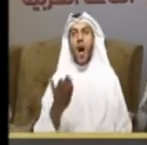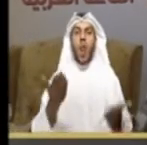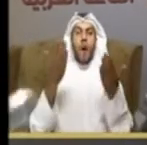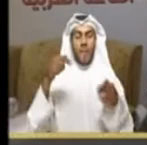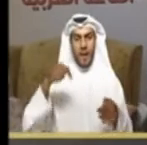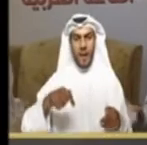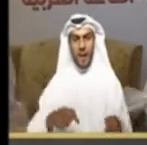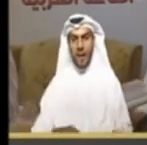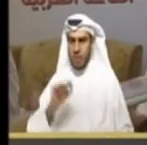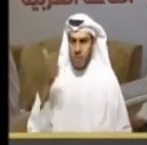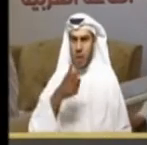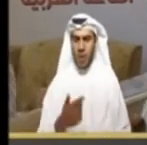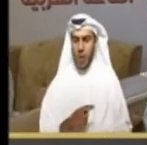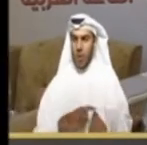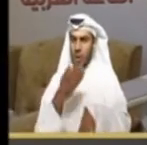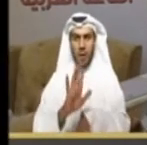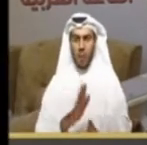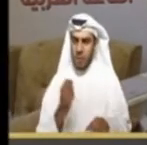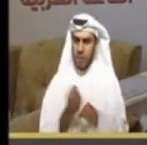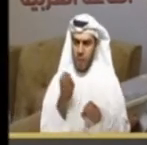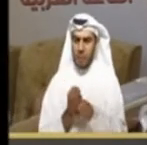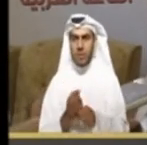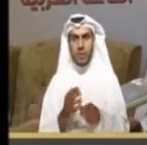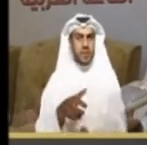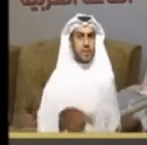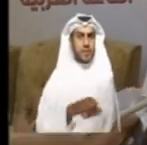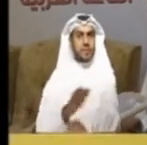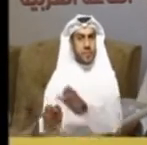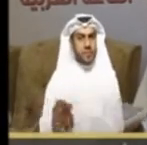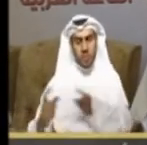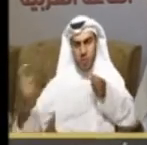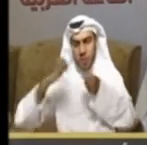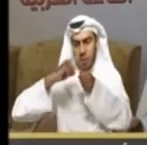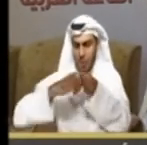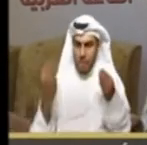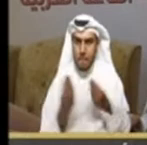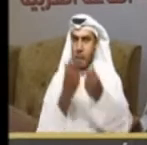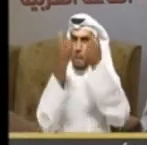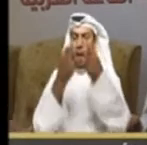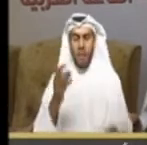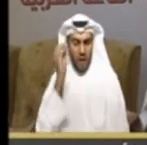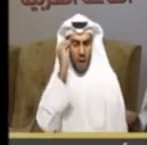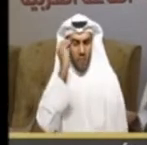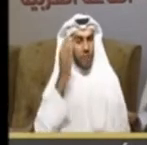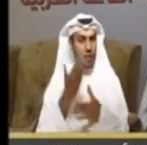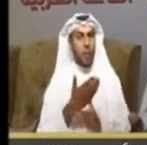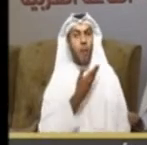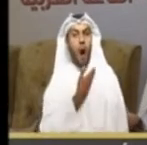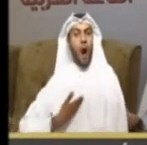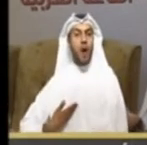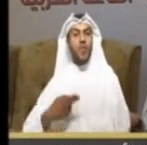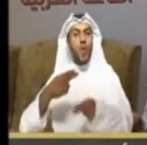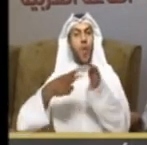صدرت بوقت مبكر، وهذا ينم عن الأخوة في وزارة الدولة كلهم متفهمين لدور بعثة الحج